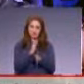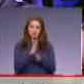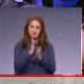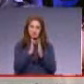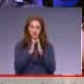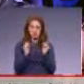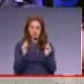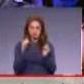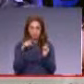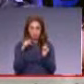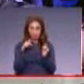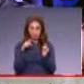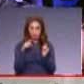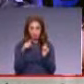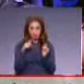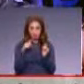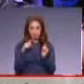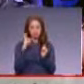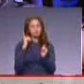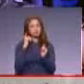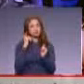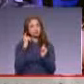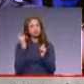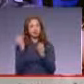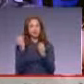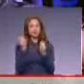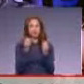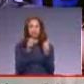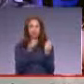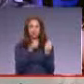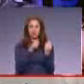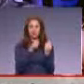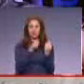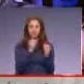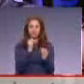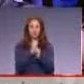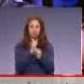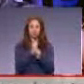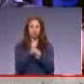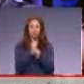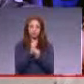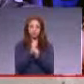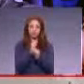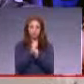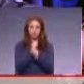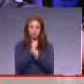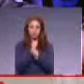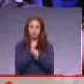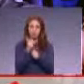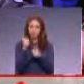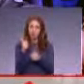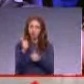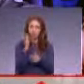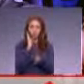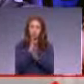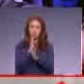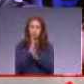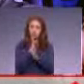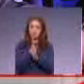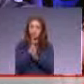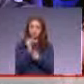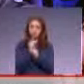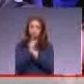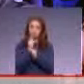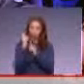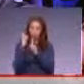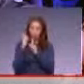كل يوم والتاني نسمع عن فنانه او فنان كبير قدم وخدم الفن وعمل اعمال،